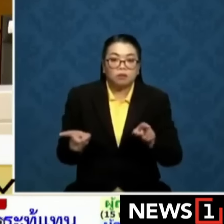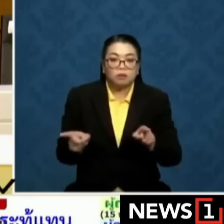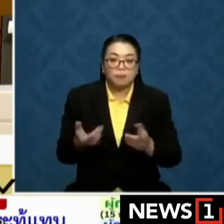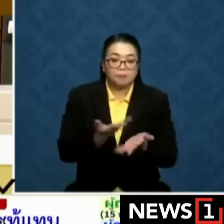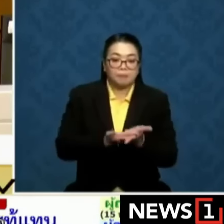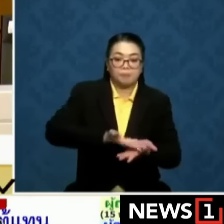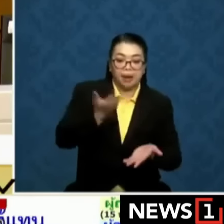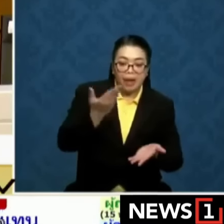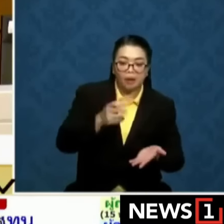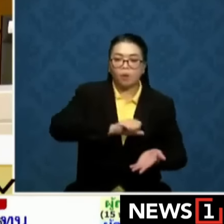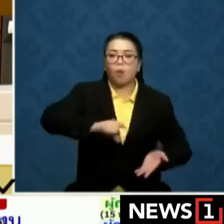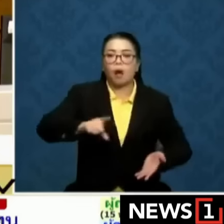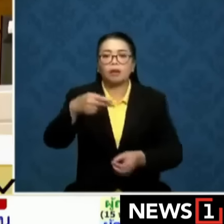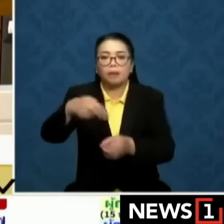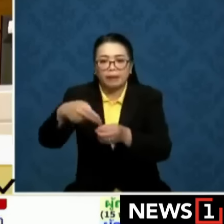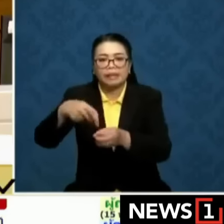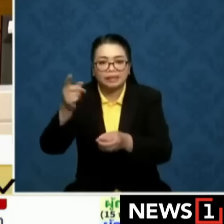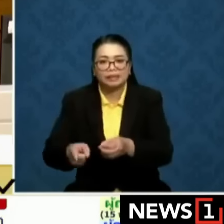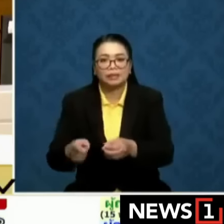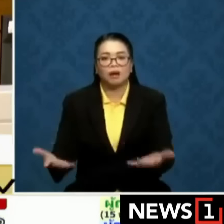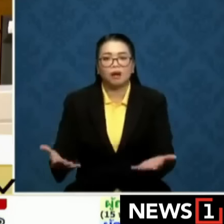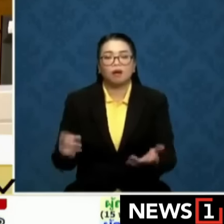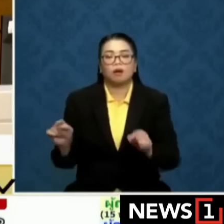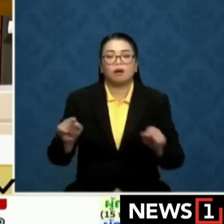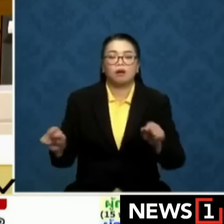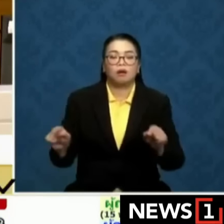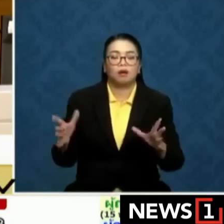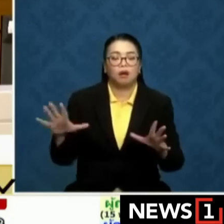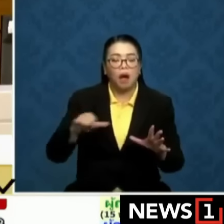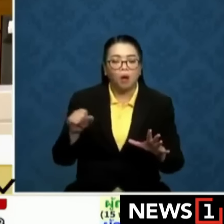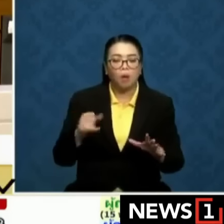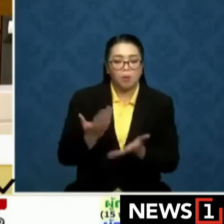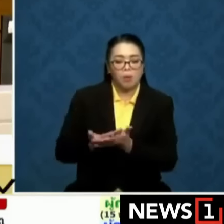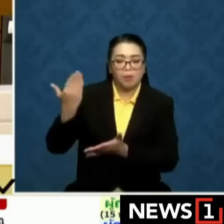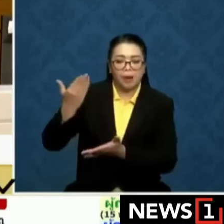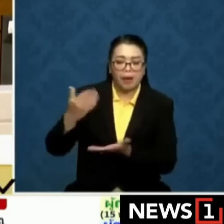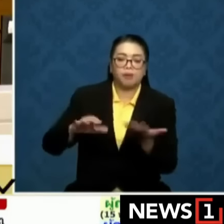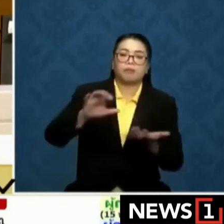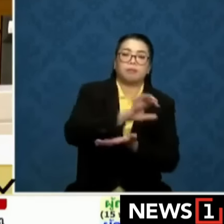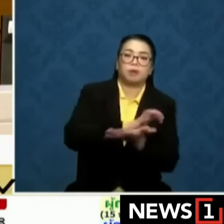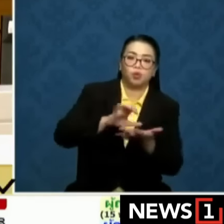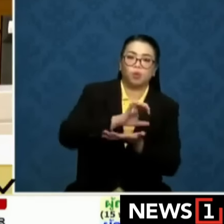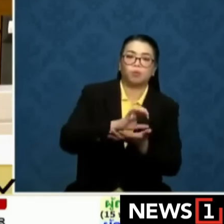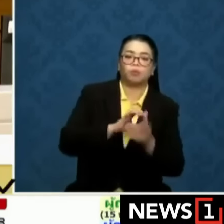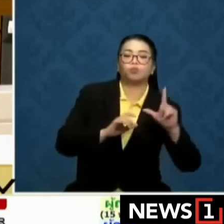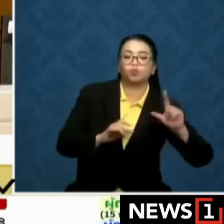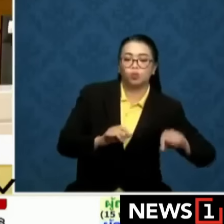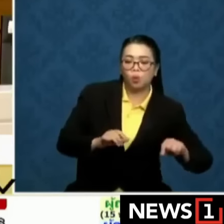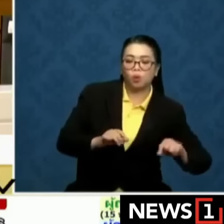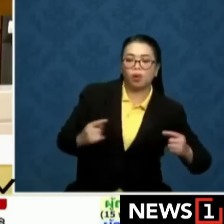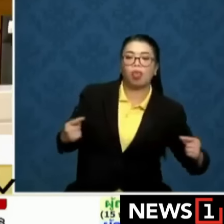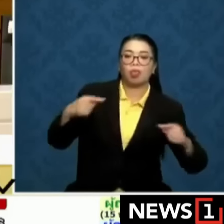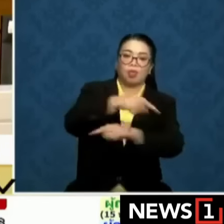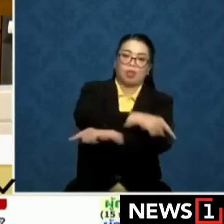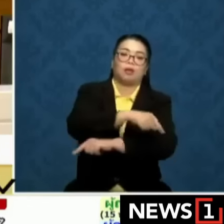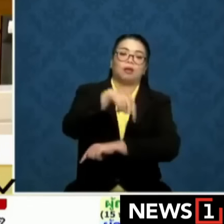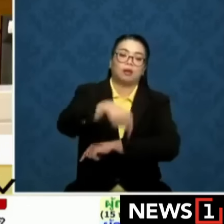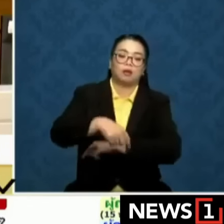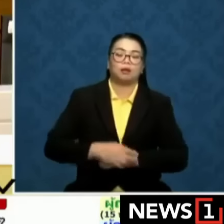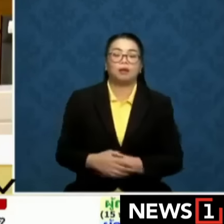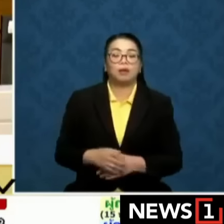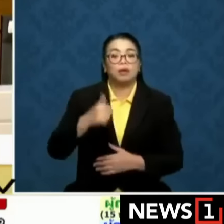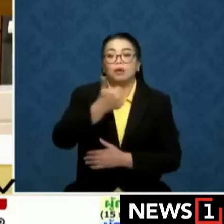70รายได้ประชาชนต่อหัวต่างกันของไทยยังมีภาษีบำรุงท้องที่เก็บอีก60สตางค์ยังมีแวตอีกมีเงินเข้ากองทุ